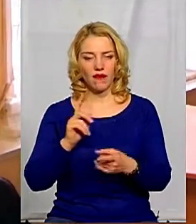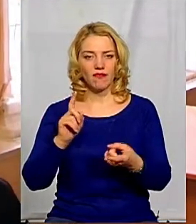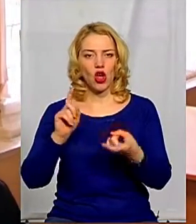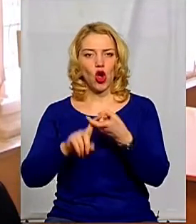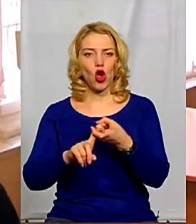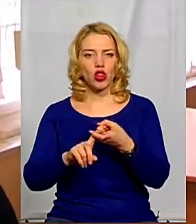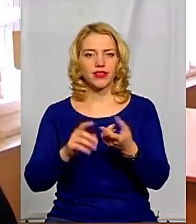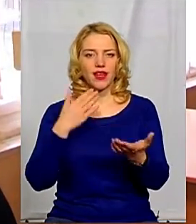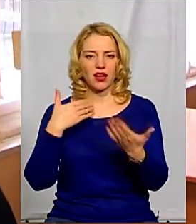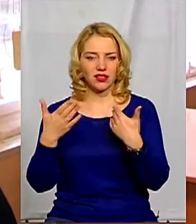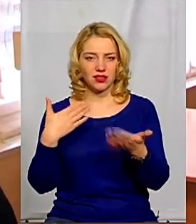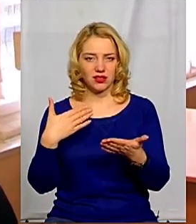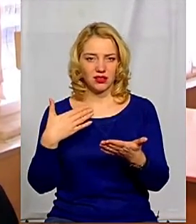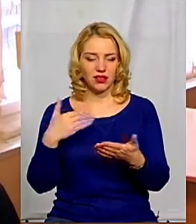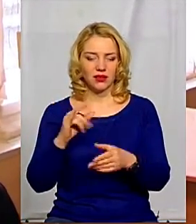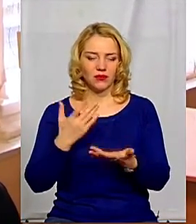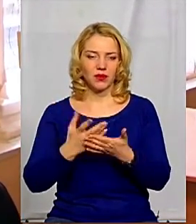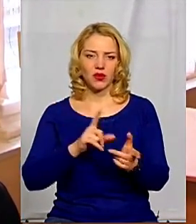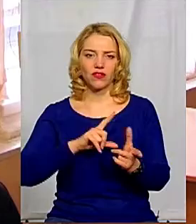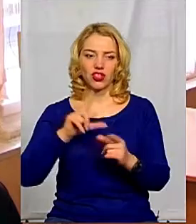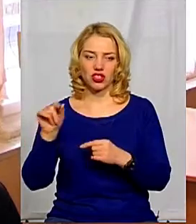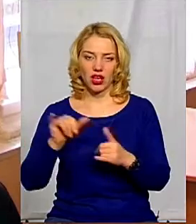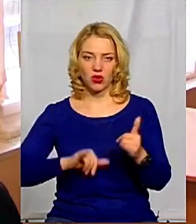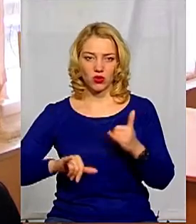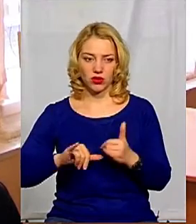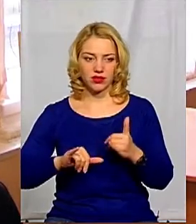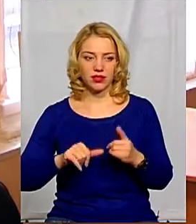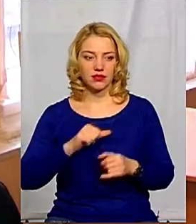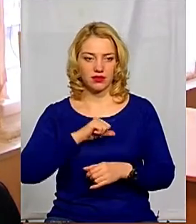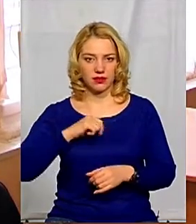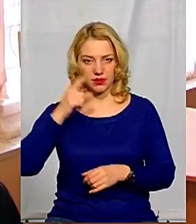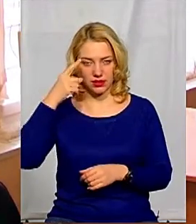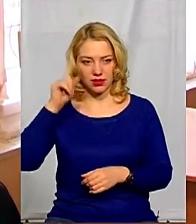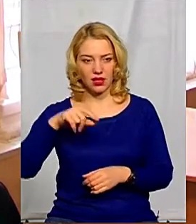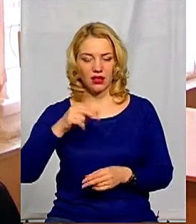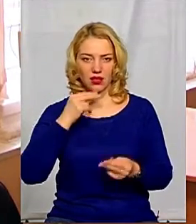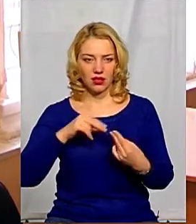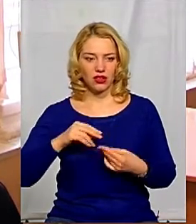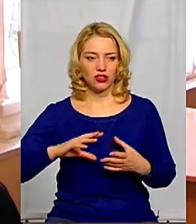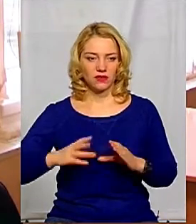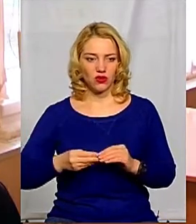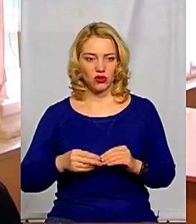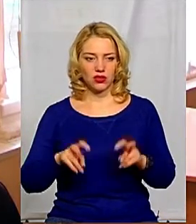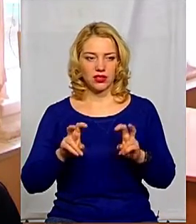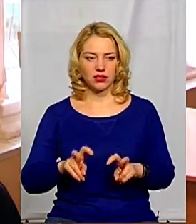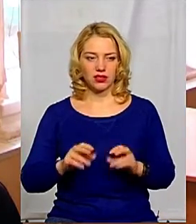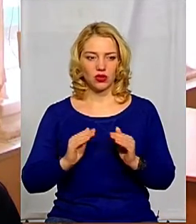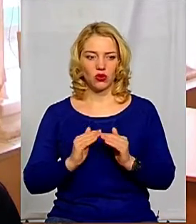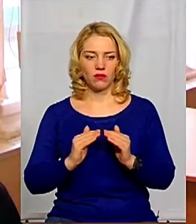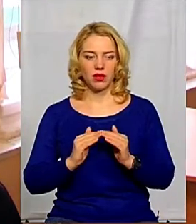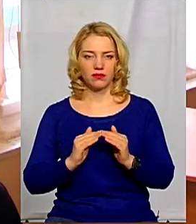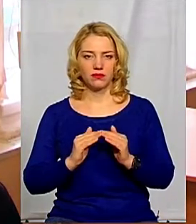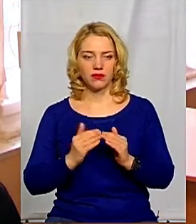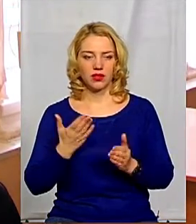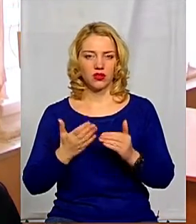контакті, чи виїжджала кудись, і так далі. Тобто вона сама знає, краще всього сидіти вдома,